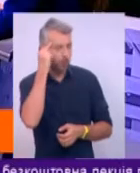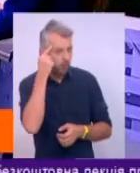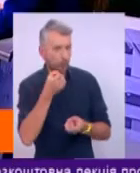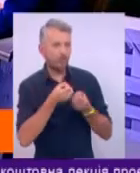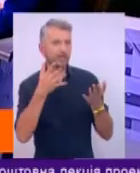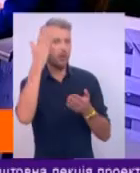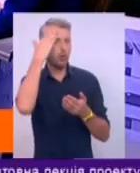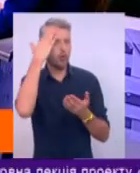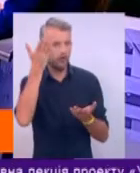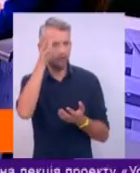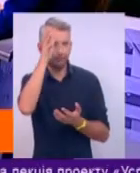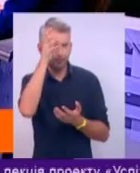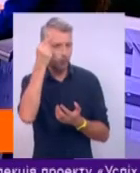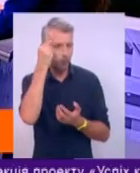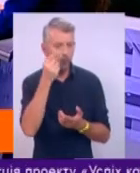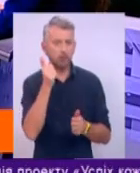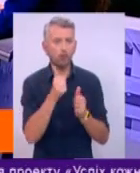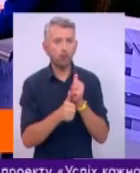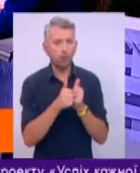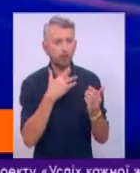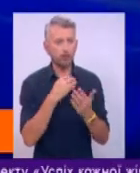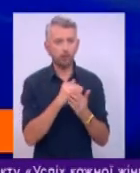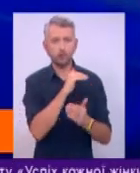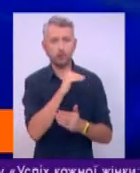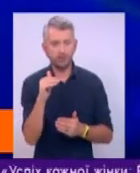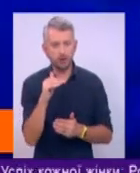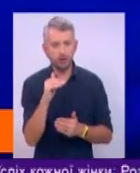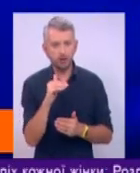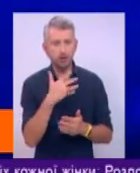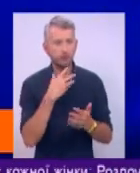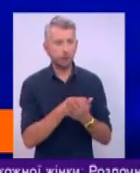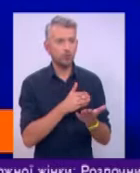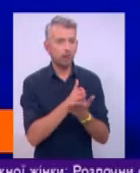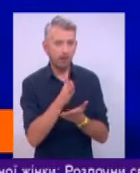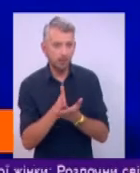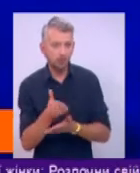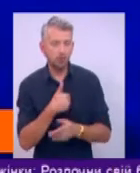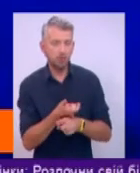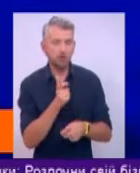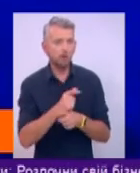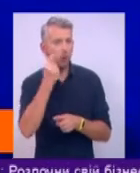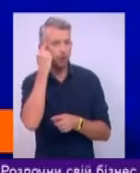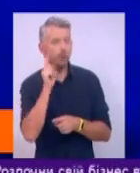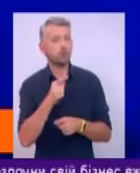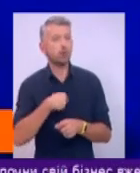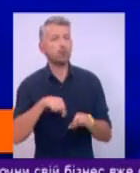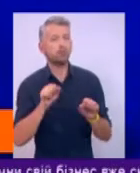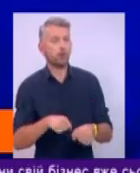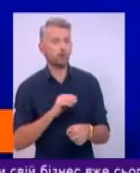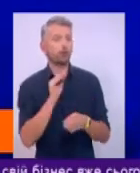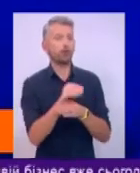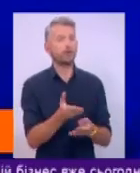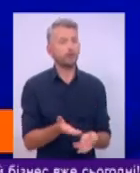голови. І ми кожен на своєму рівні, в своєму напрямку, ми максимально думаємо, що ми можемо